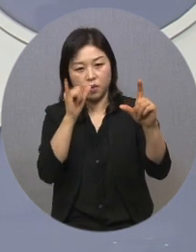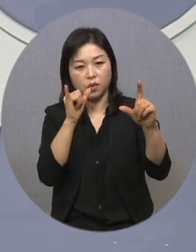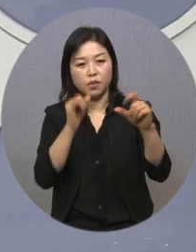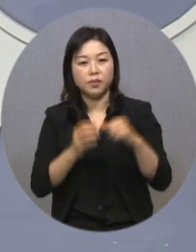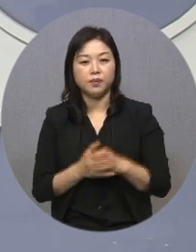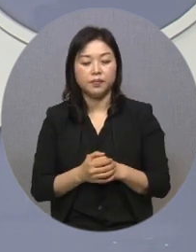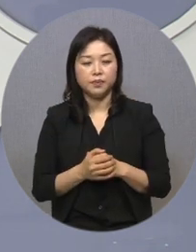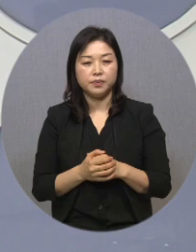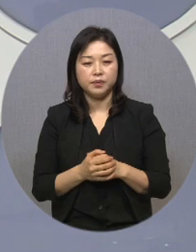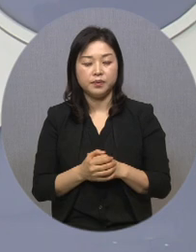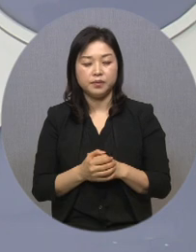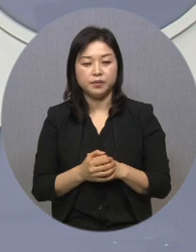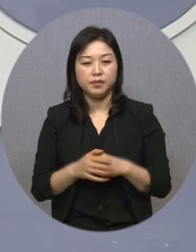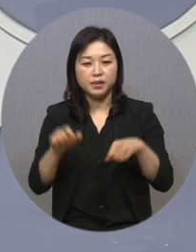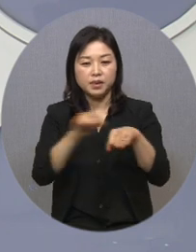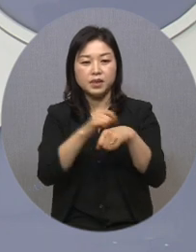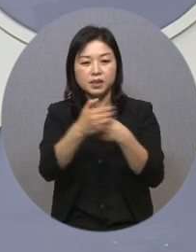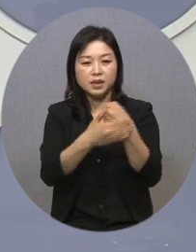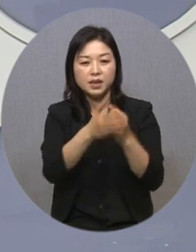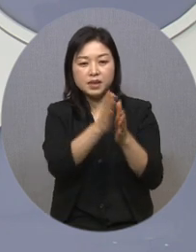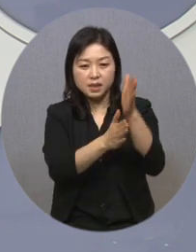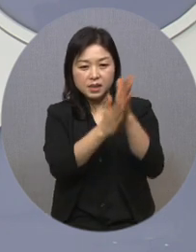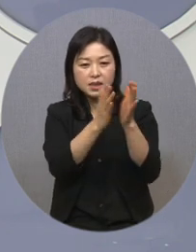곧바로 특례시의